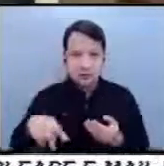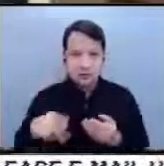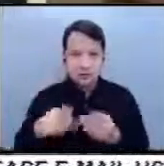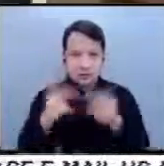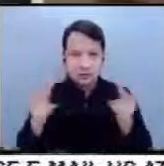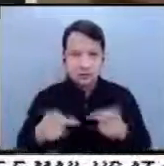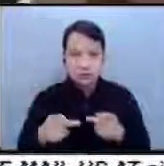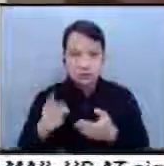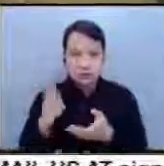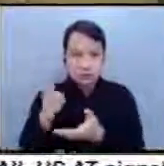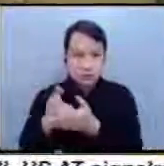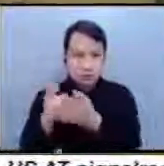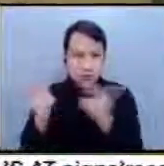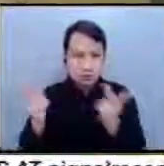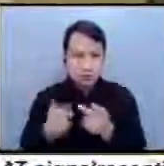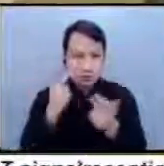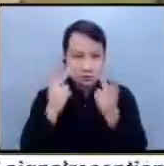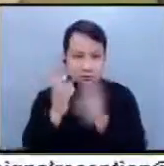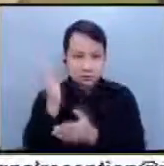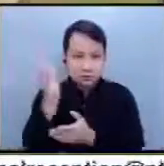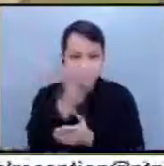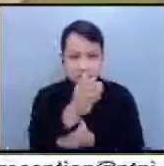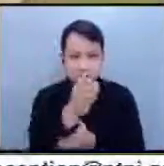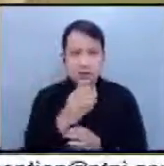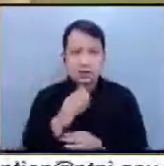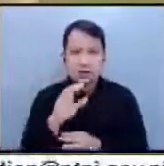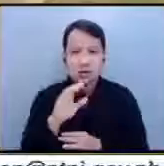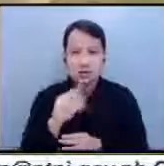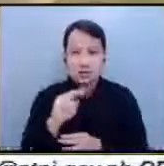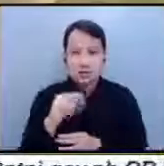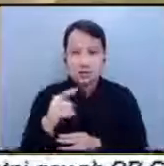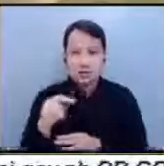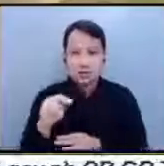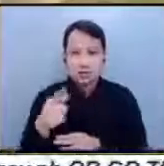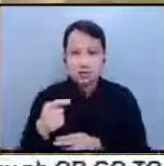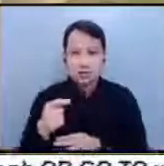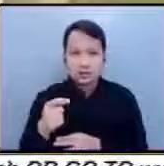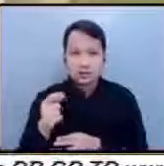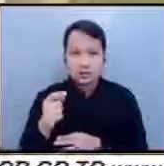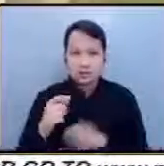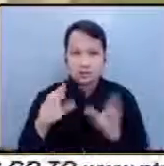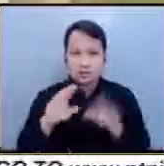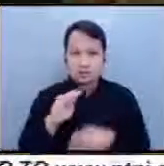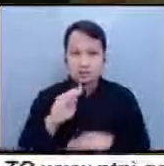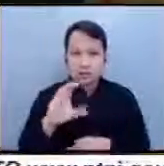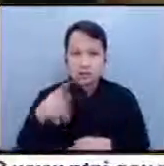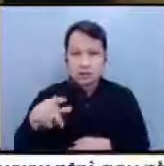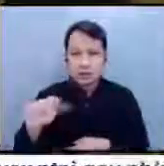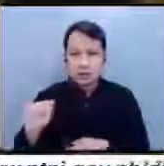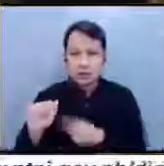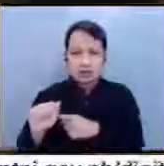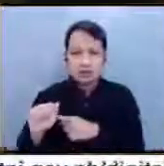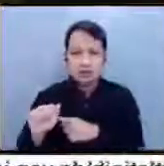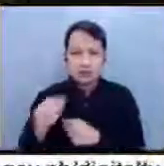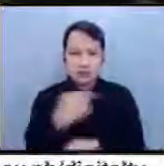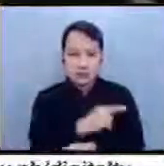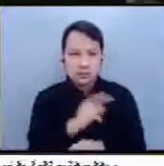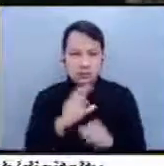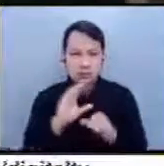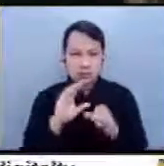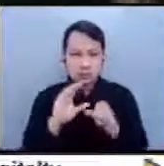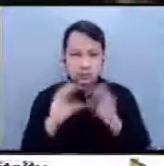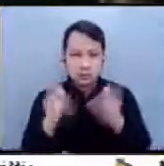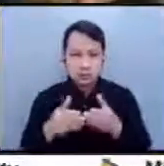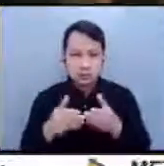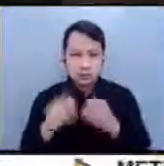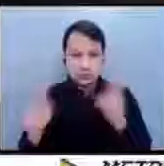lalawigan. Kanyang bibisitahin ang mananagat sa Tangke Pamo Association o Matapa, gayon din ang ilang religious groups at people's rally sa iba't